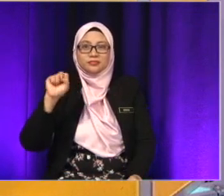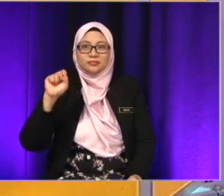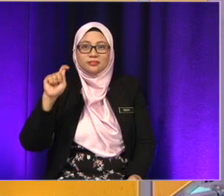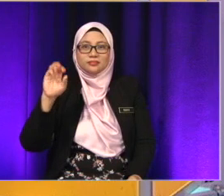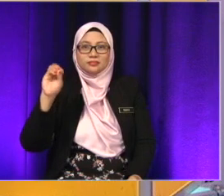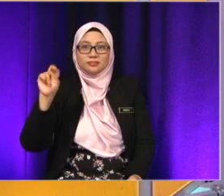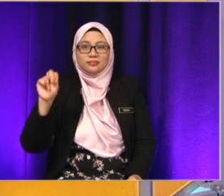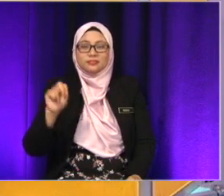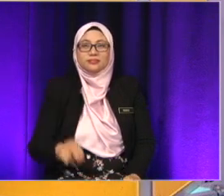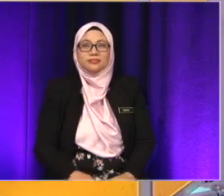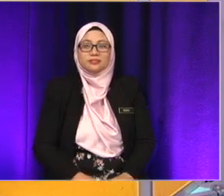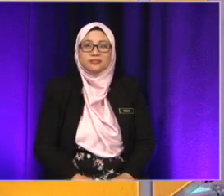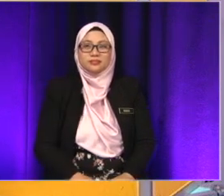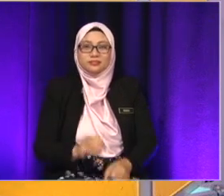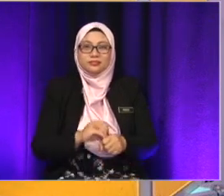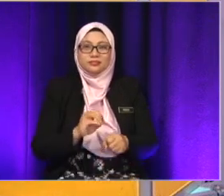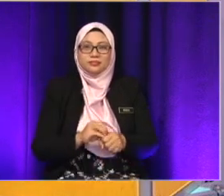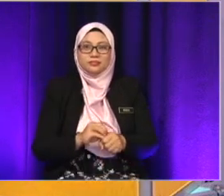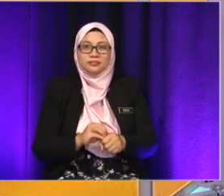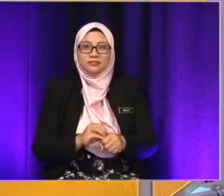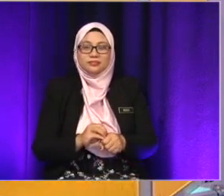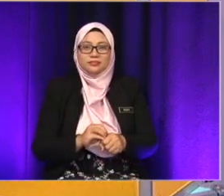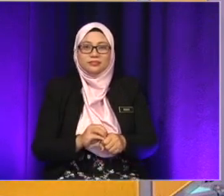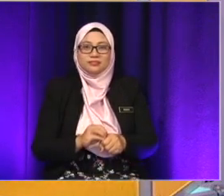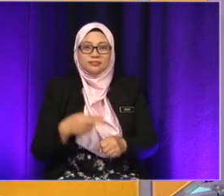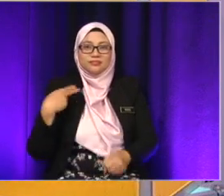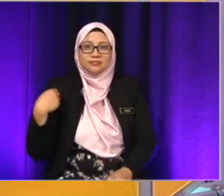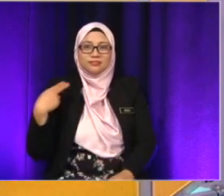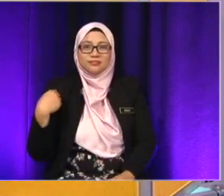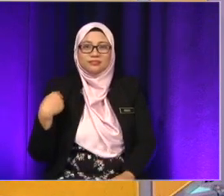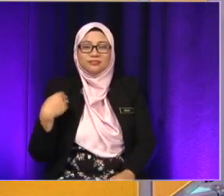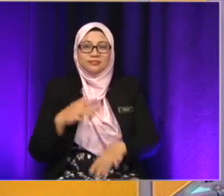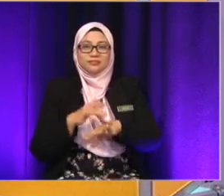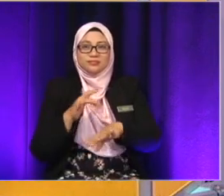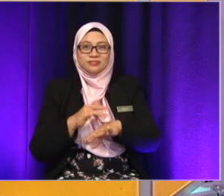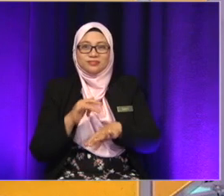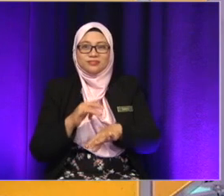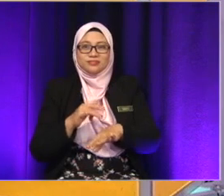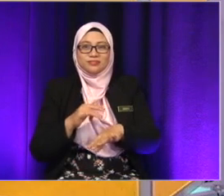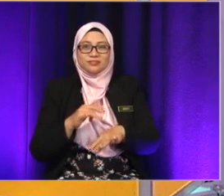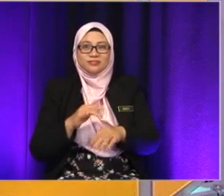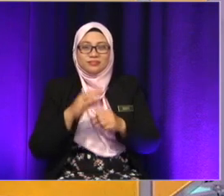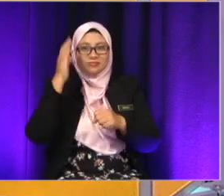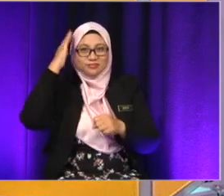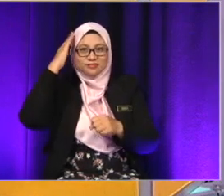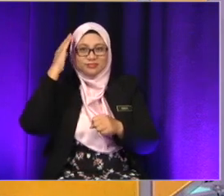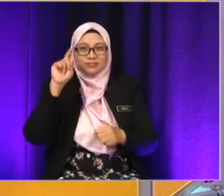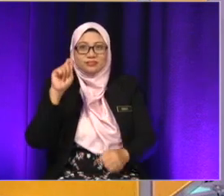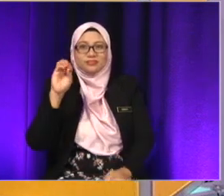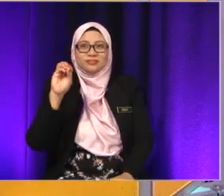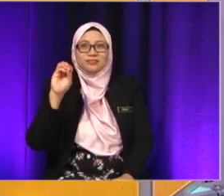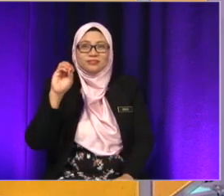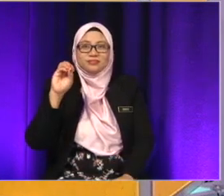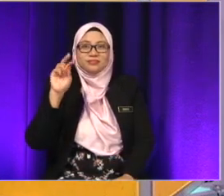omboh. Okey, kalau dalam bahasa Indonesia kan dia panggil kepala tonyok. Itu beza dia. Okay. Bahasa